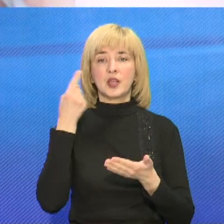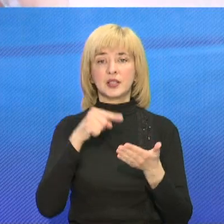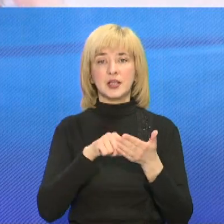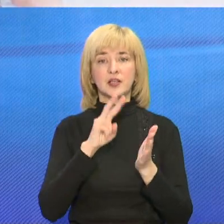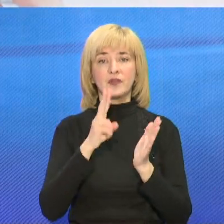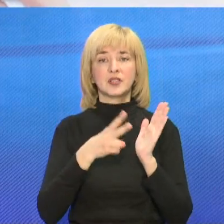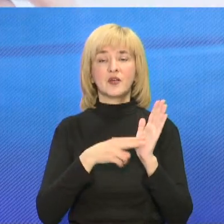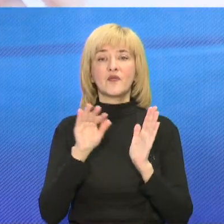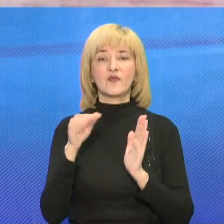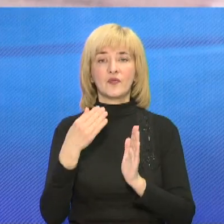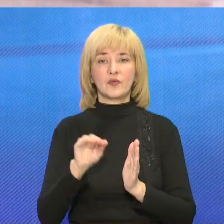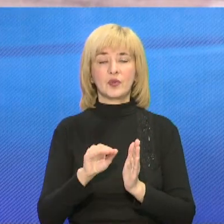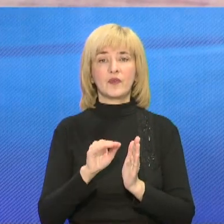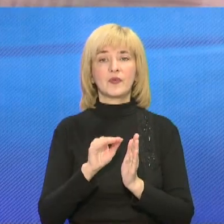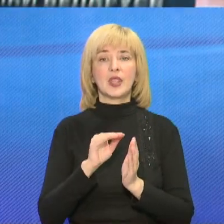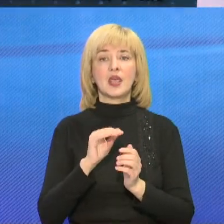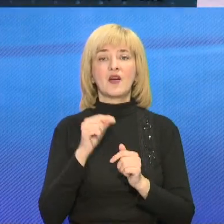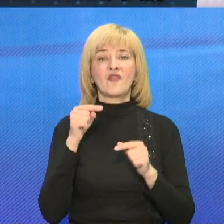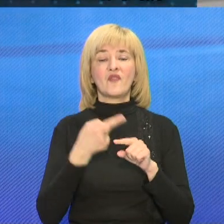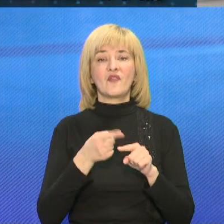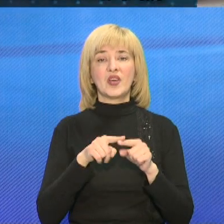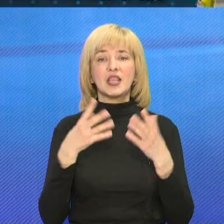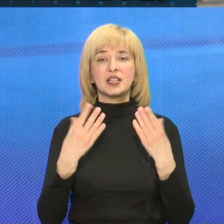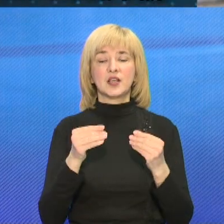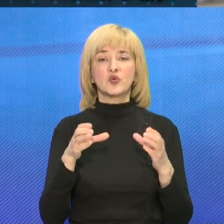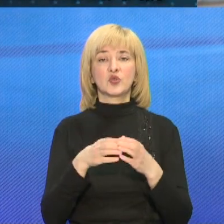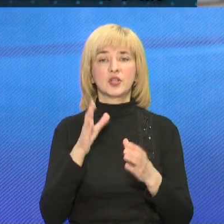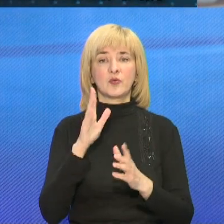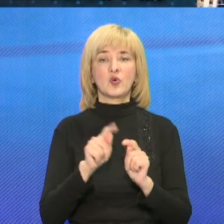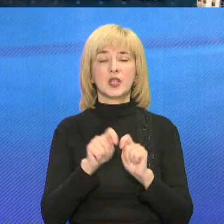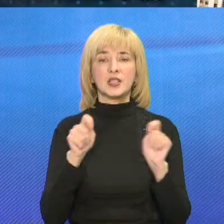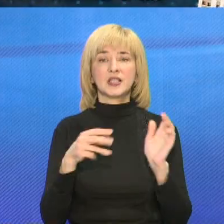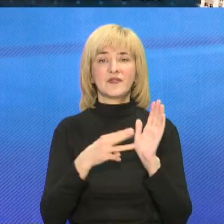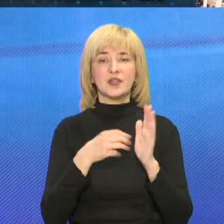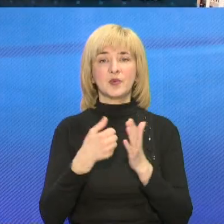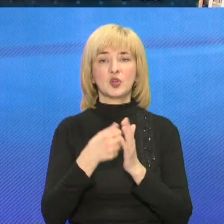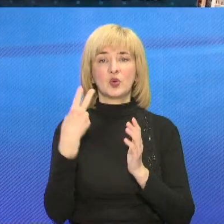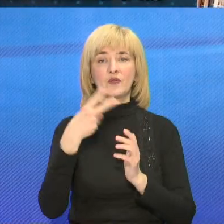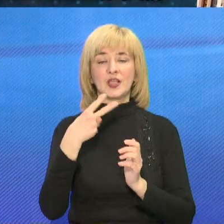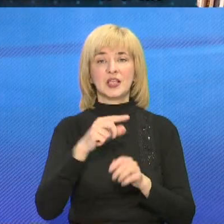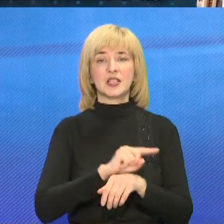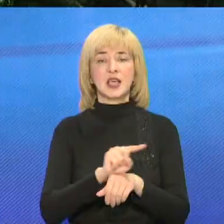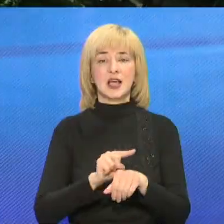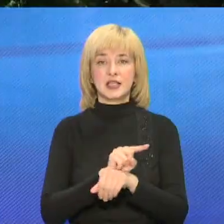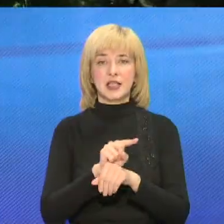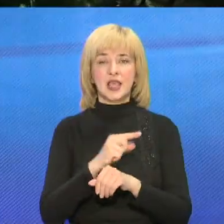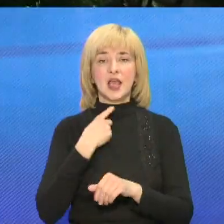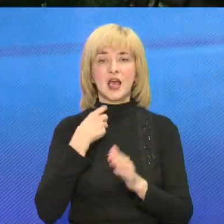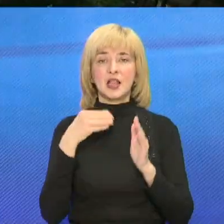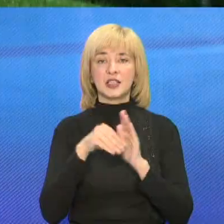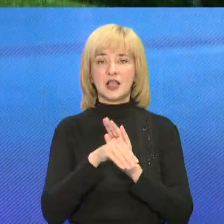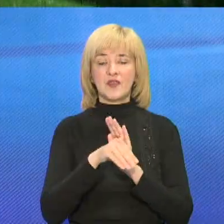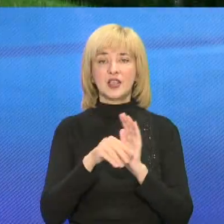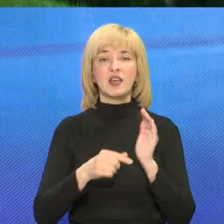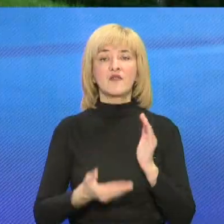на 27 лютага. У гэты дзень участкі будуць адкрыты з 8 да 20 гадзін. На галасаванні выносіцца пытанне,